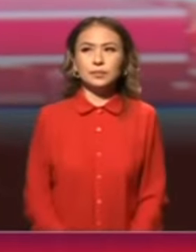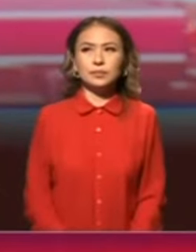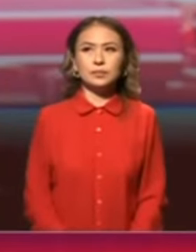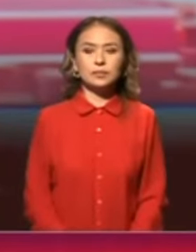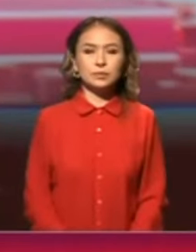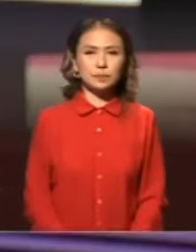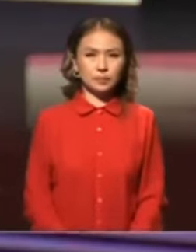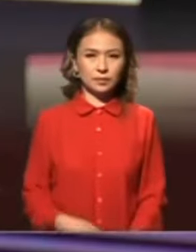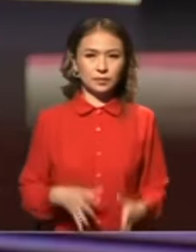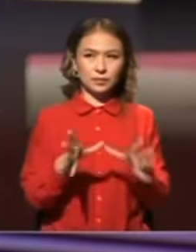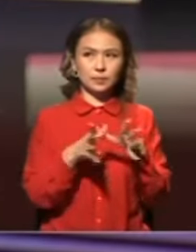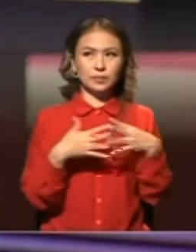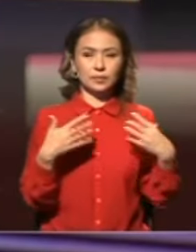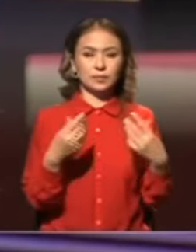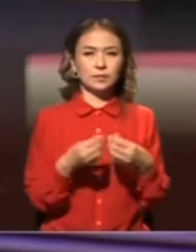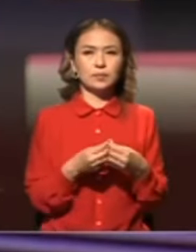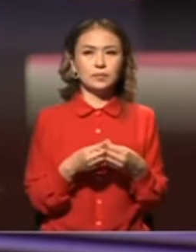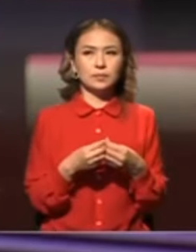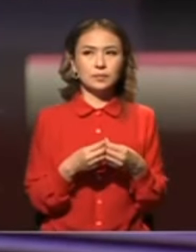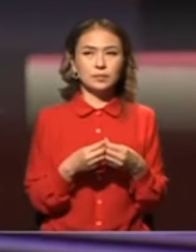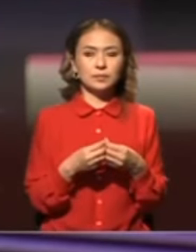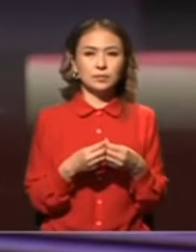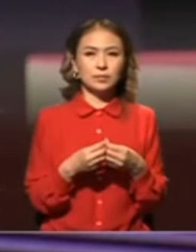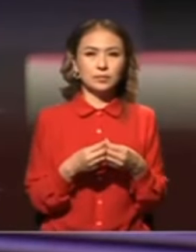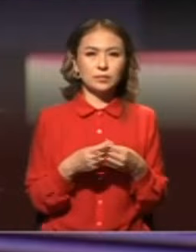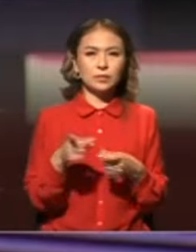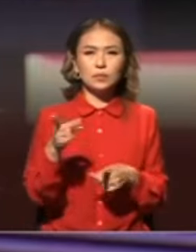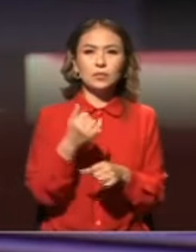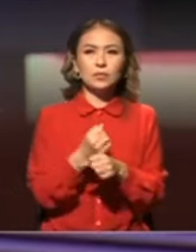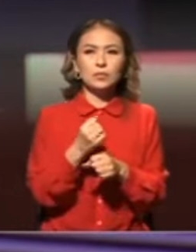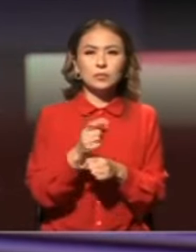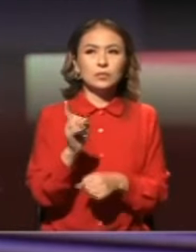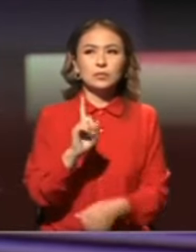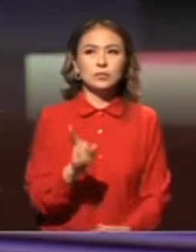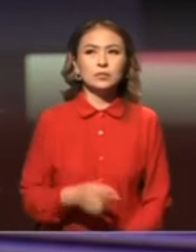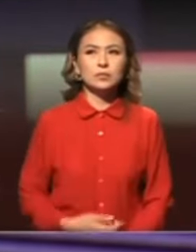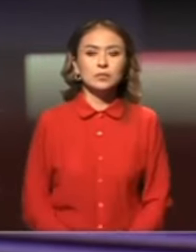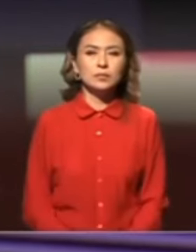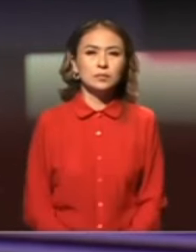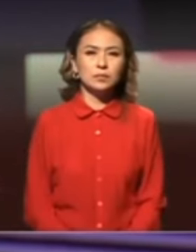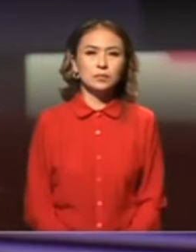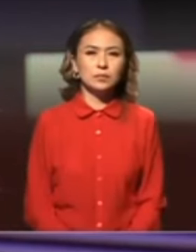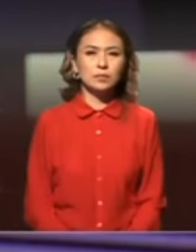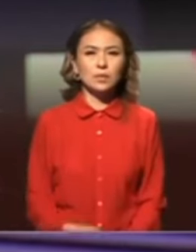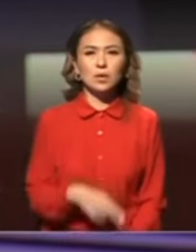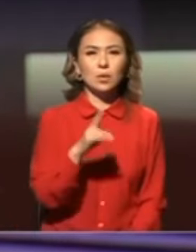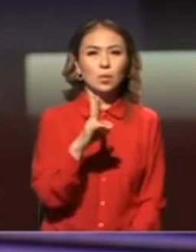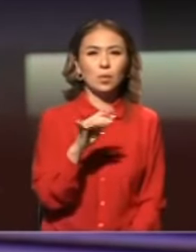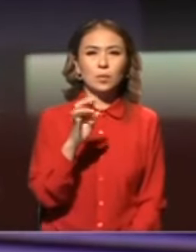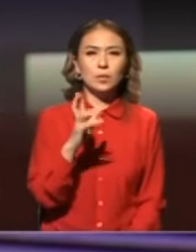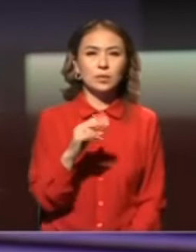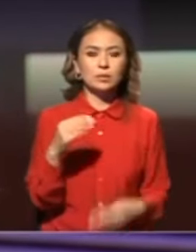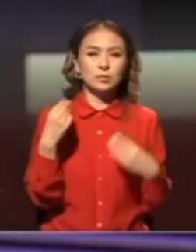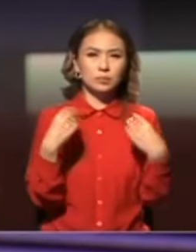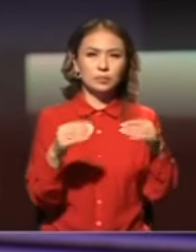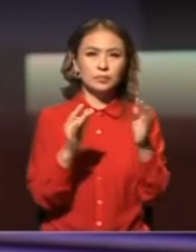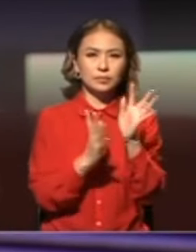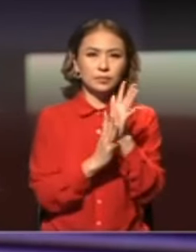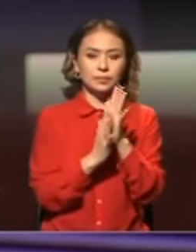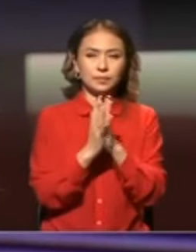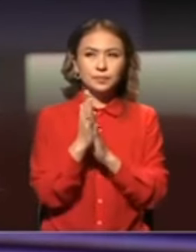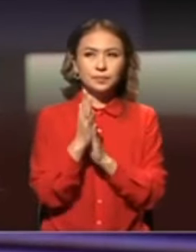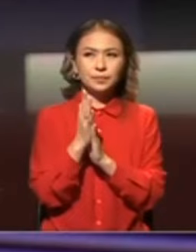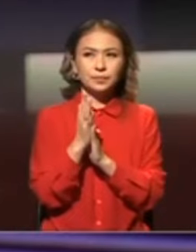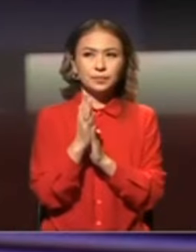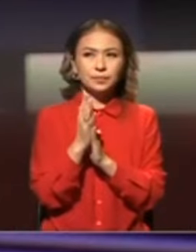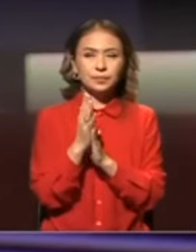20-ға жуық отбасы. Иә. Үлгі болды. Қазір олар не істеп жатыр енді? Олар құлпынайын өсіріп жатыр. Сол өсіріп жатқан құлпынайды ол жерде